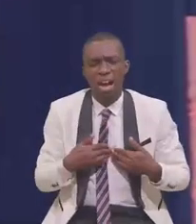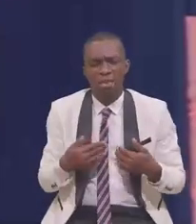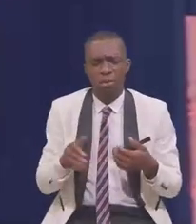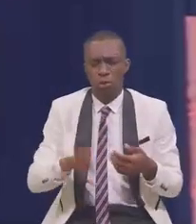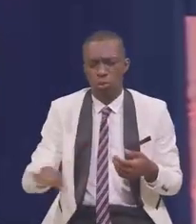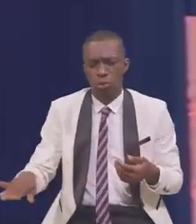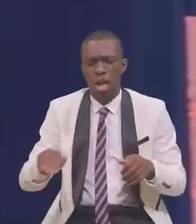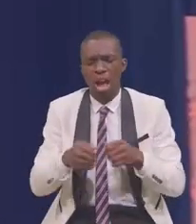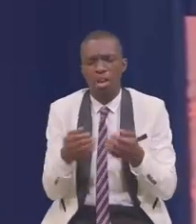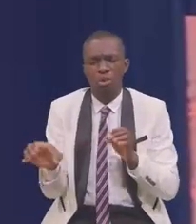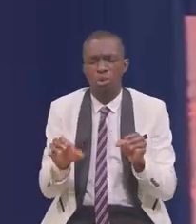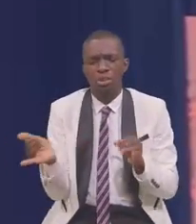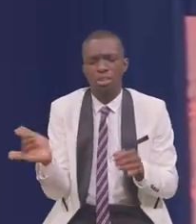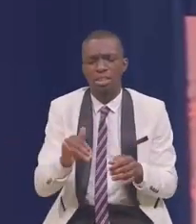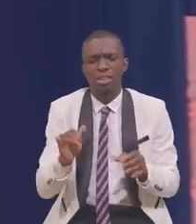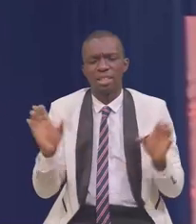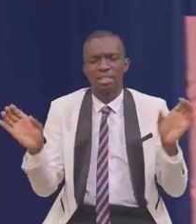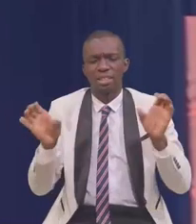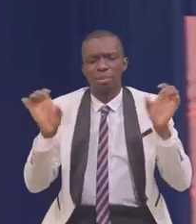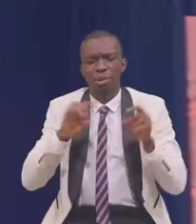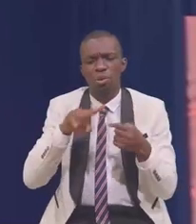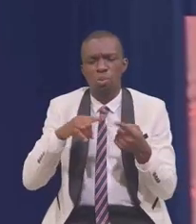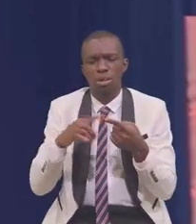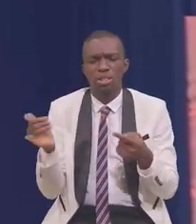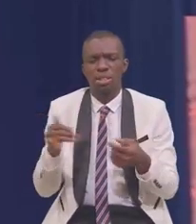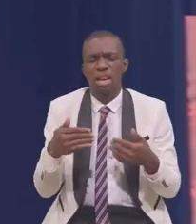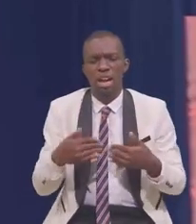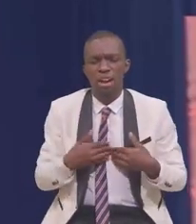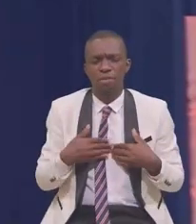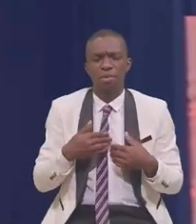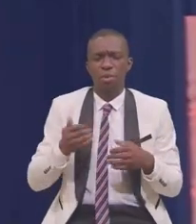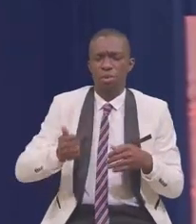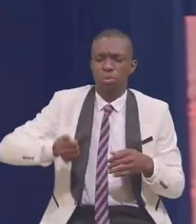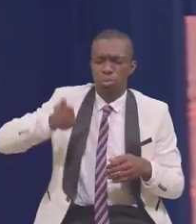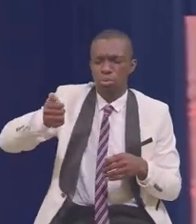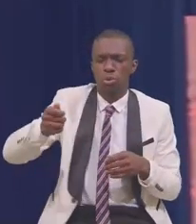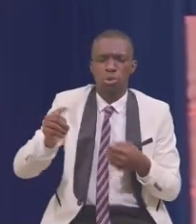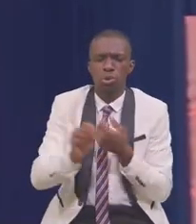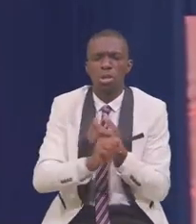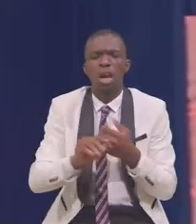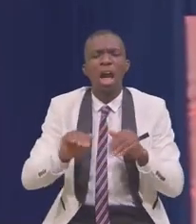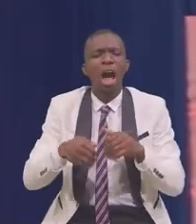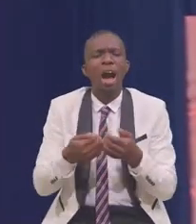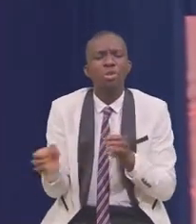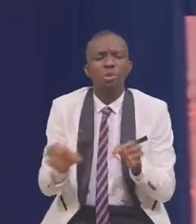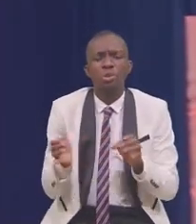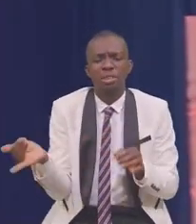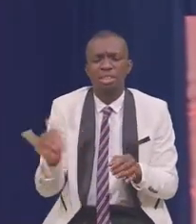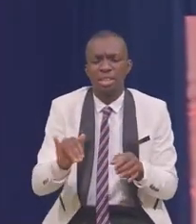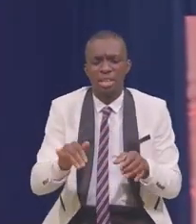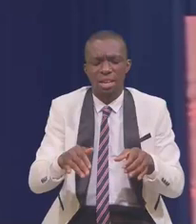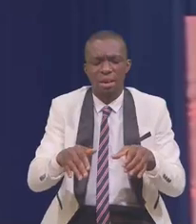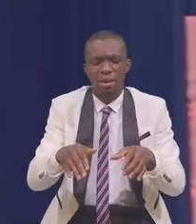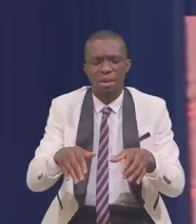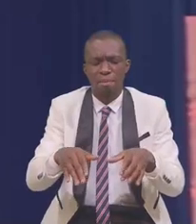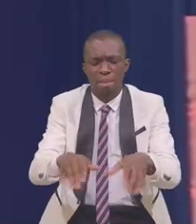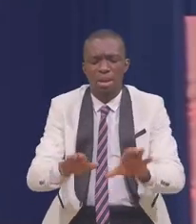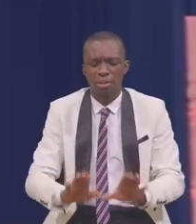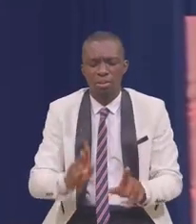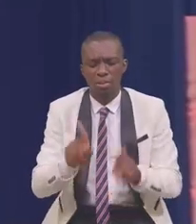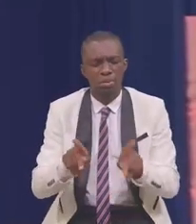quand il se procure une voiture? N'imitez pas la voix des nations. Comment font-ils leur inhumation?